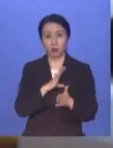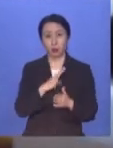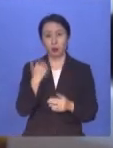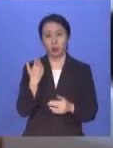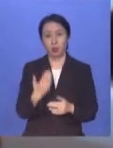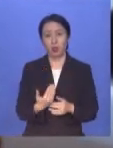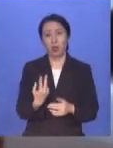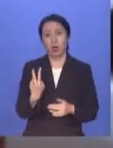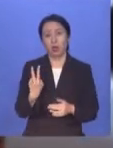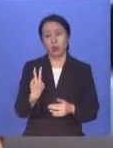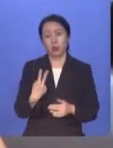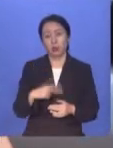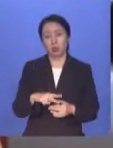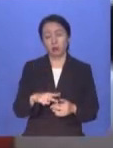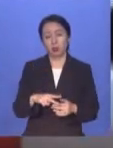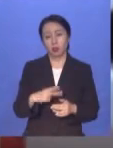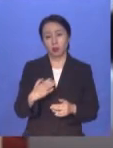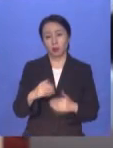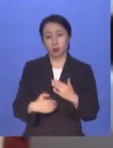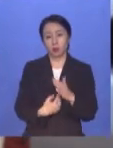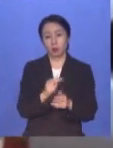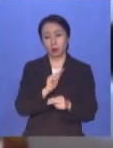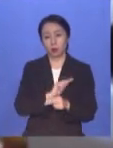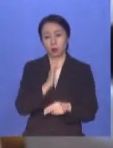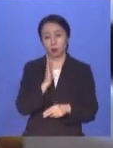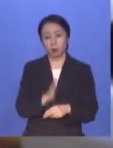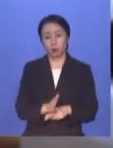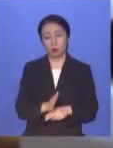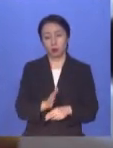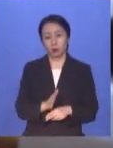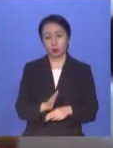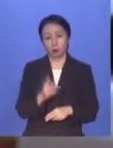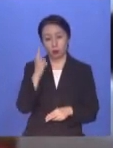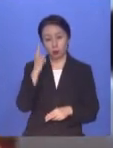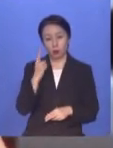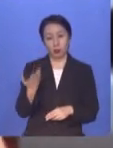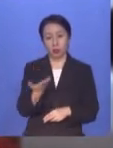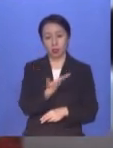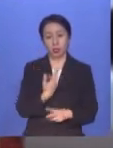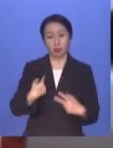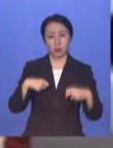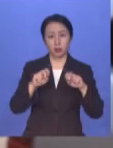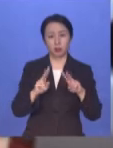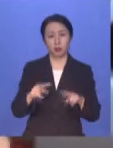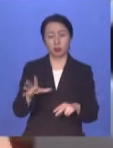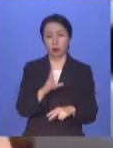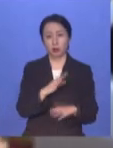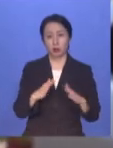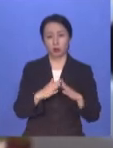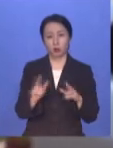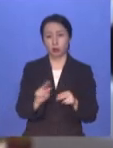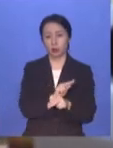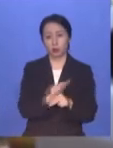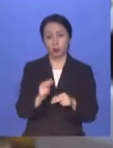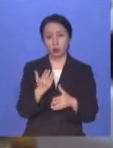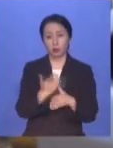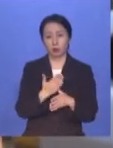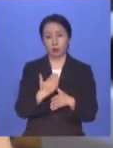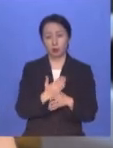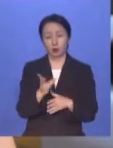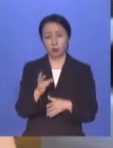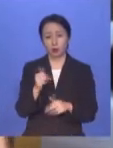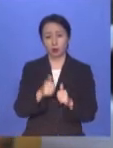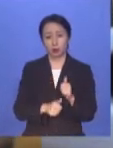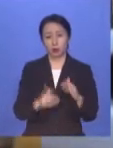Оның 26-сын қайта қалпына келтіруге болады деген шешім шығарылды. Біздің мамандар барлық үйді жөндеп көмектесер еді, бірақ